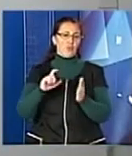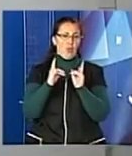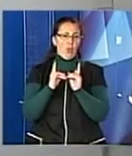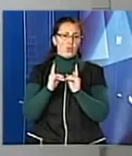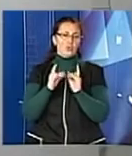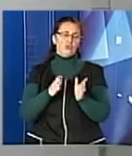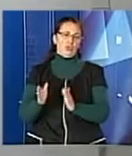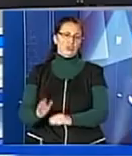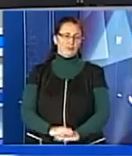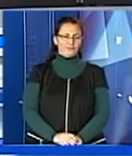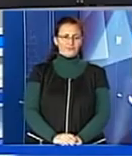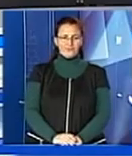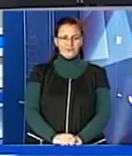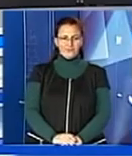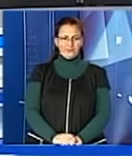Цюк, новини.